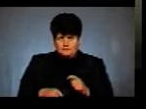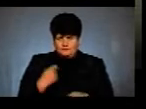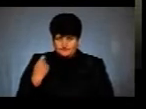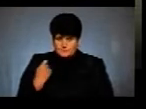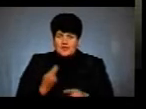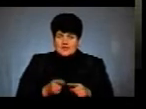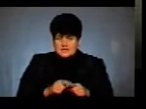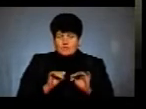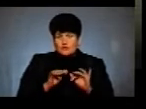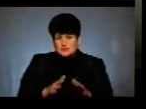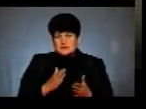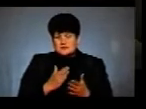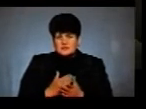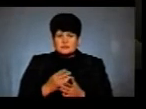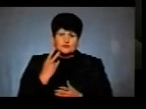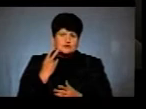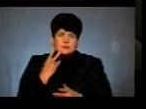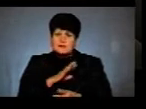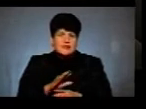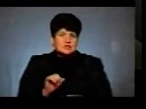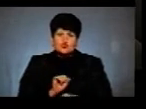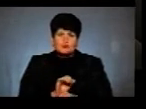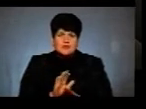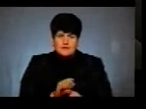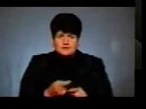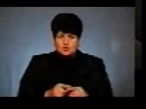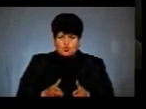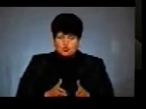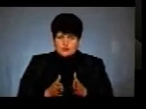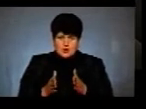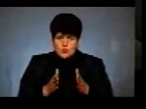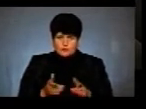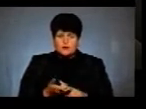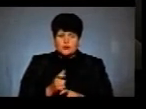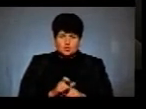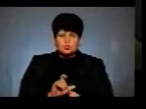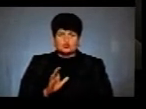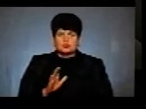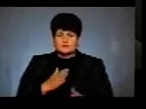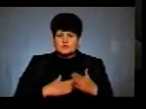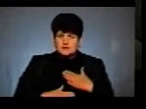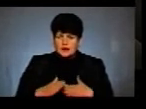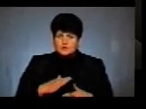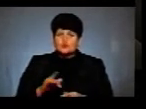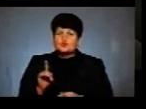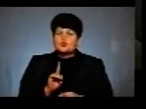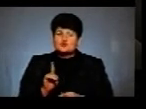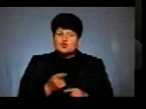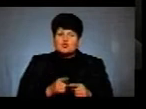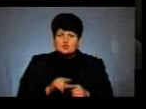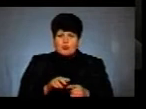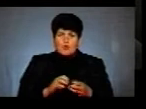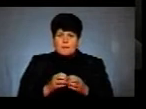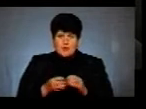є перманентним, тому і ми не зупиняємося на цьому шляху. І дуже відрадно, що окрім того, що цю